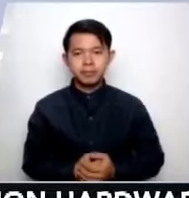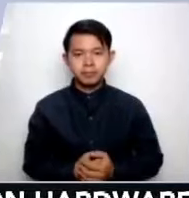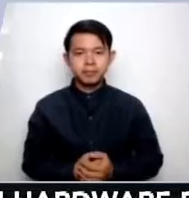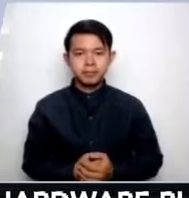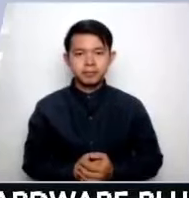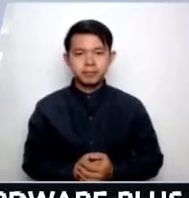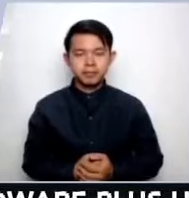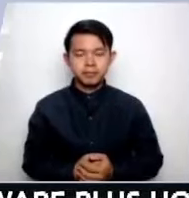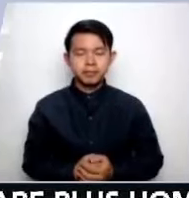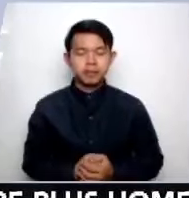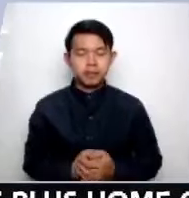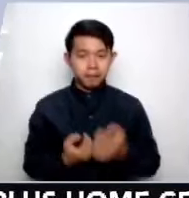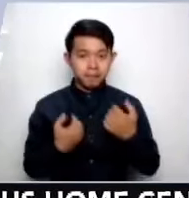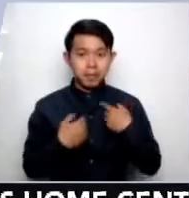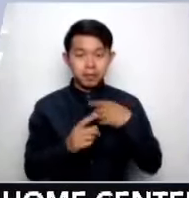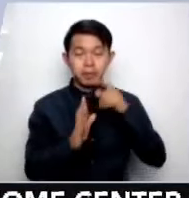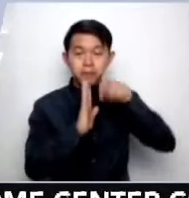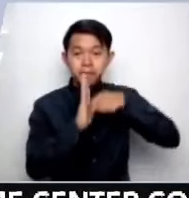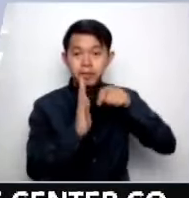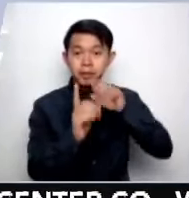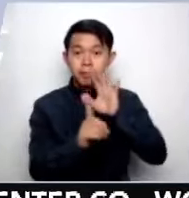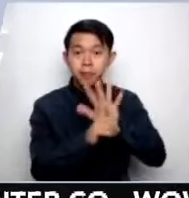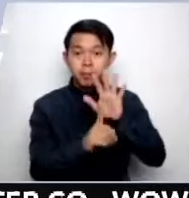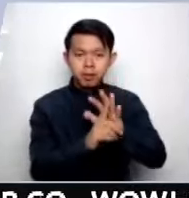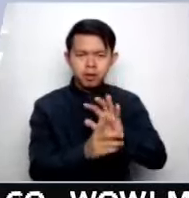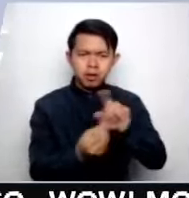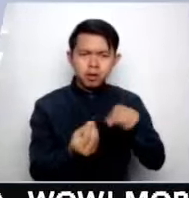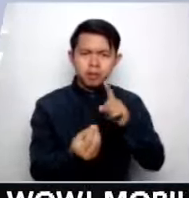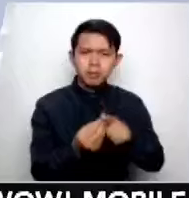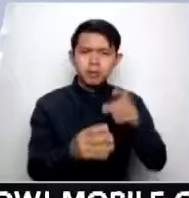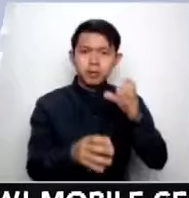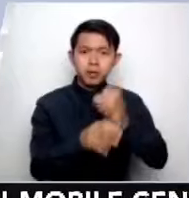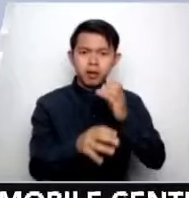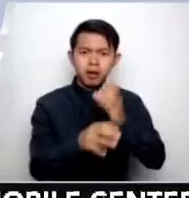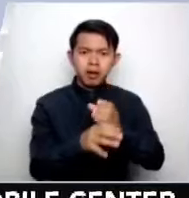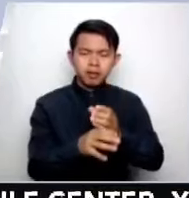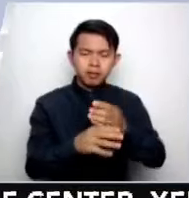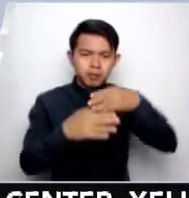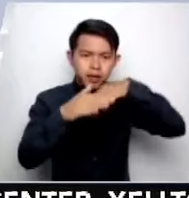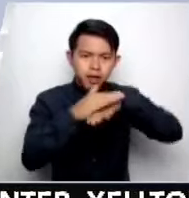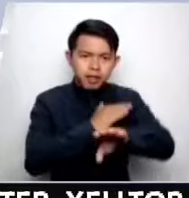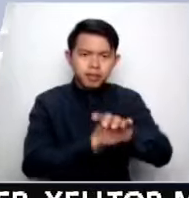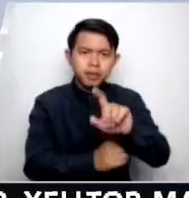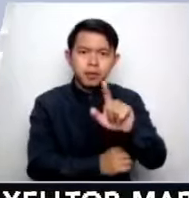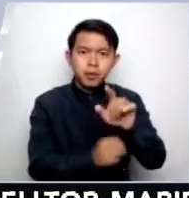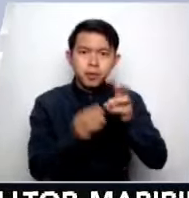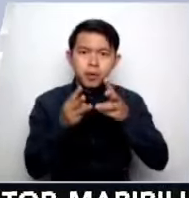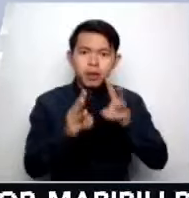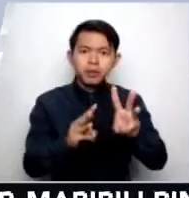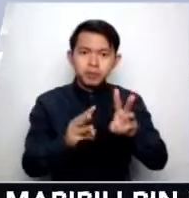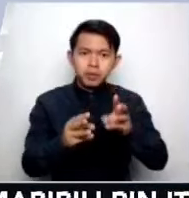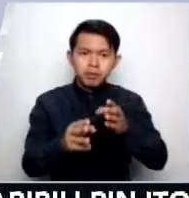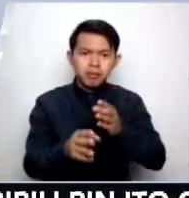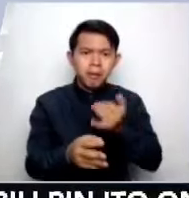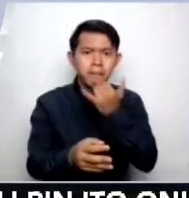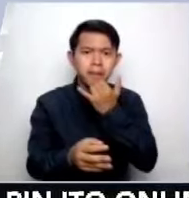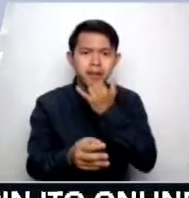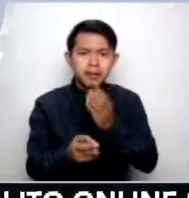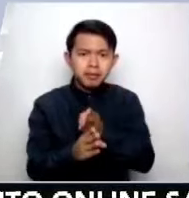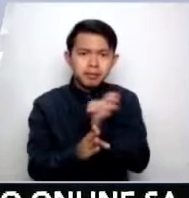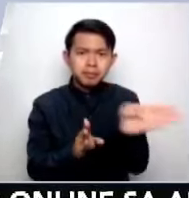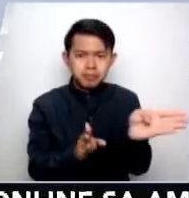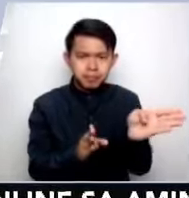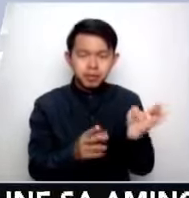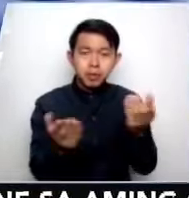tilang pagpasok ng isang motorista sa isang one way na kalsada sa BGC Taguig Naver